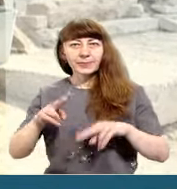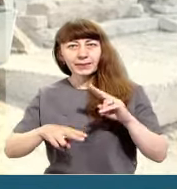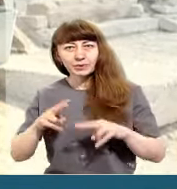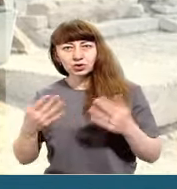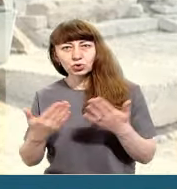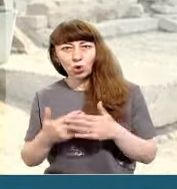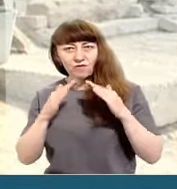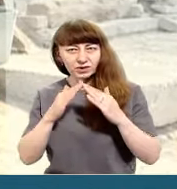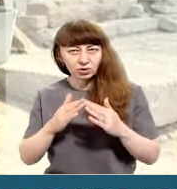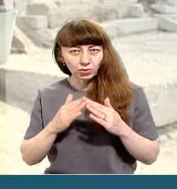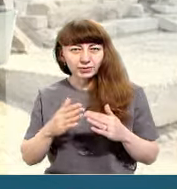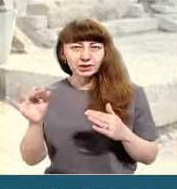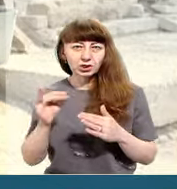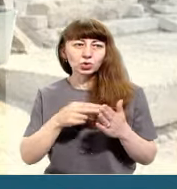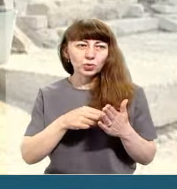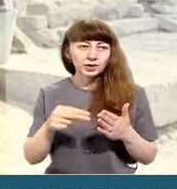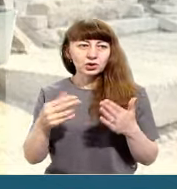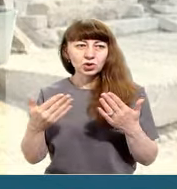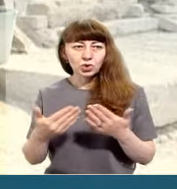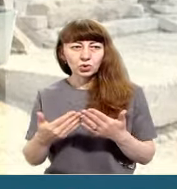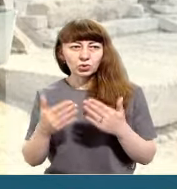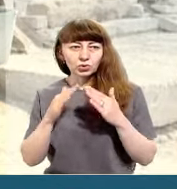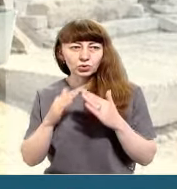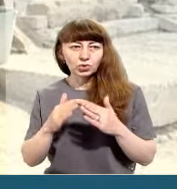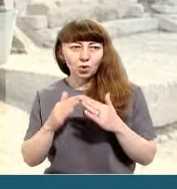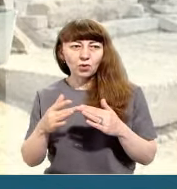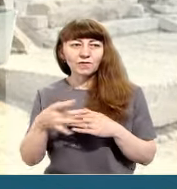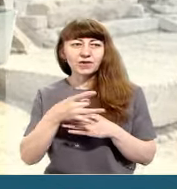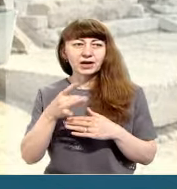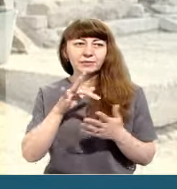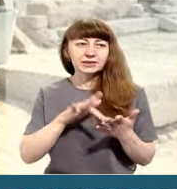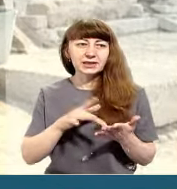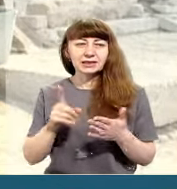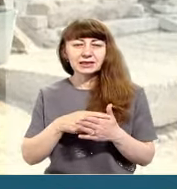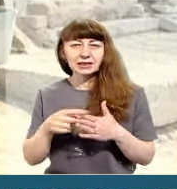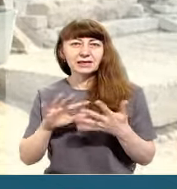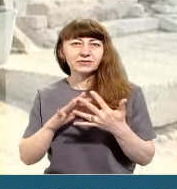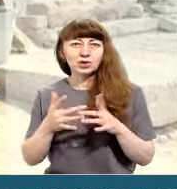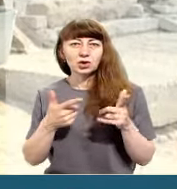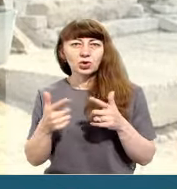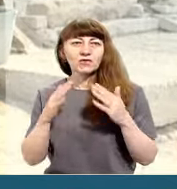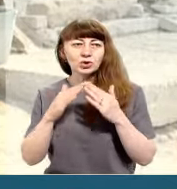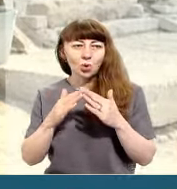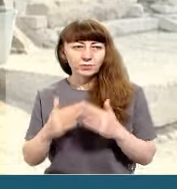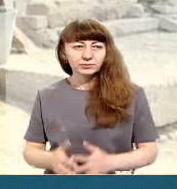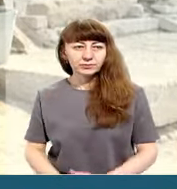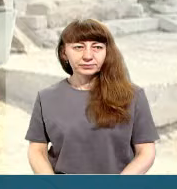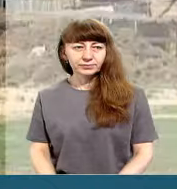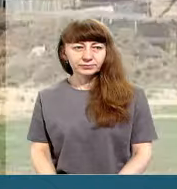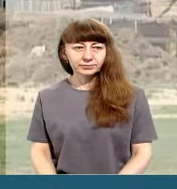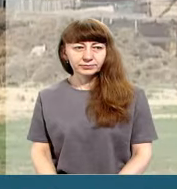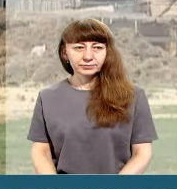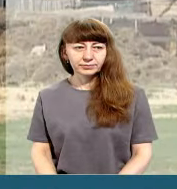построить новый дом и купить новый дом. Купить дом в райцентре или в селе, неважно. Готовый дом, который уже